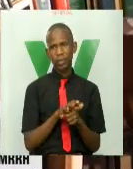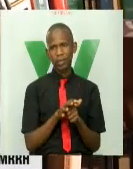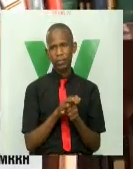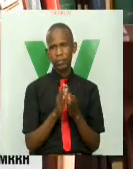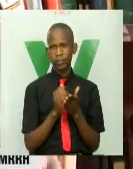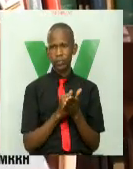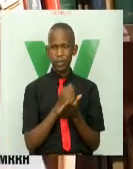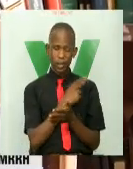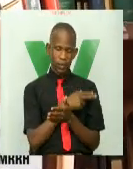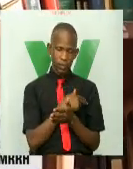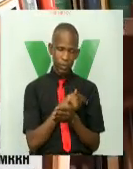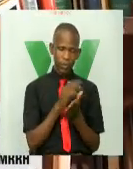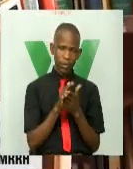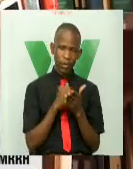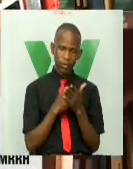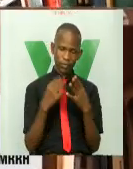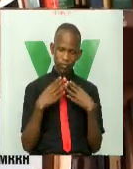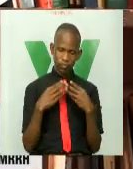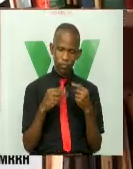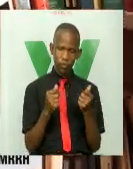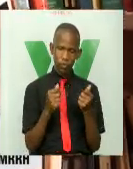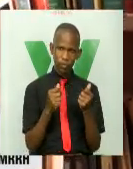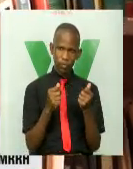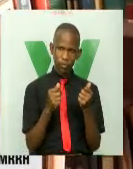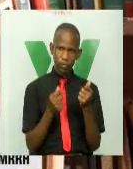11 omusizo n'egi ya COVID ya kabiri.